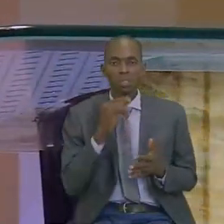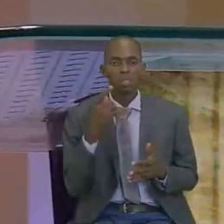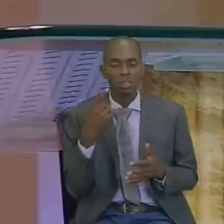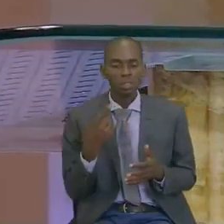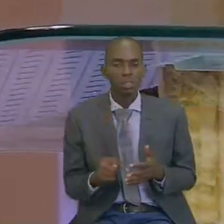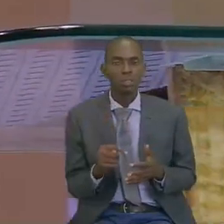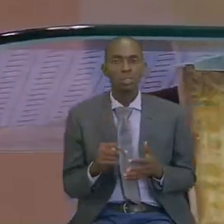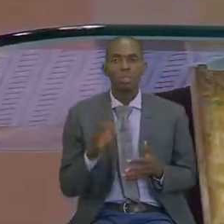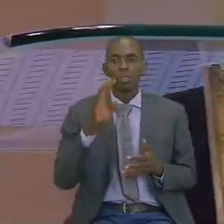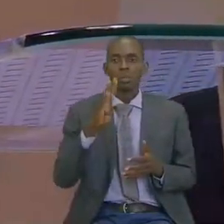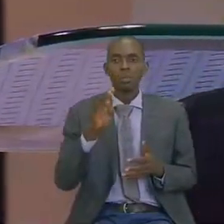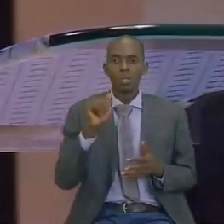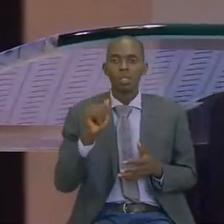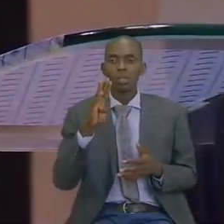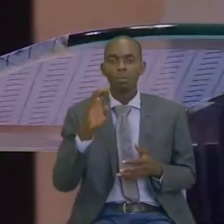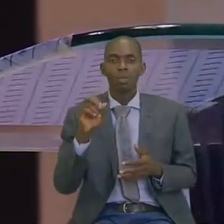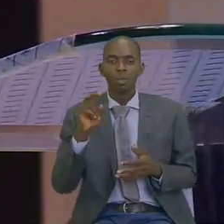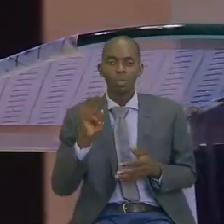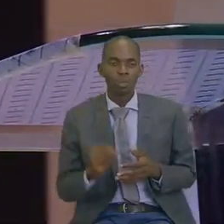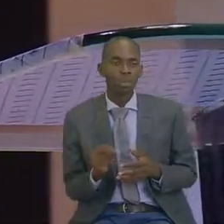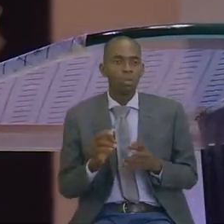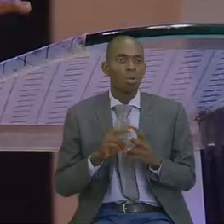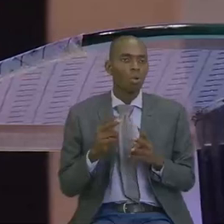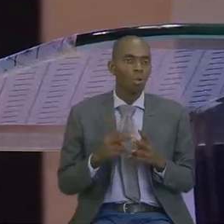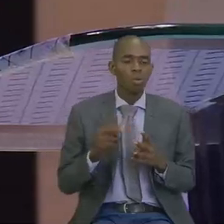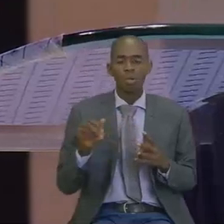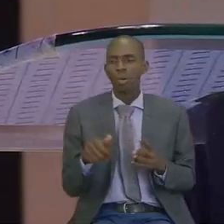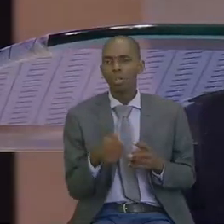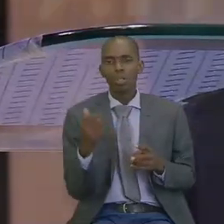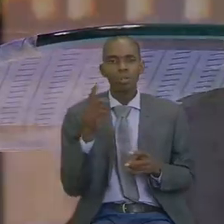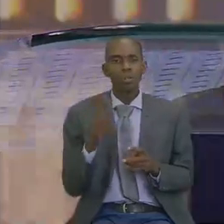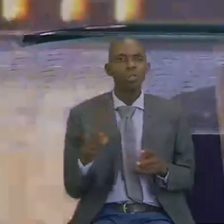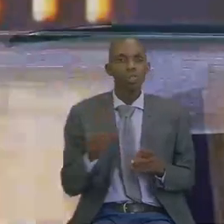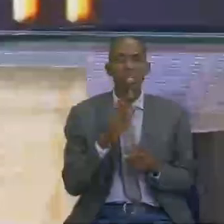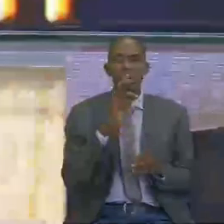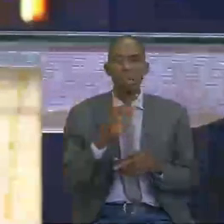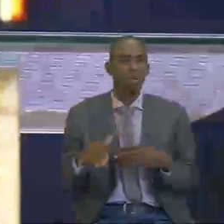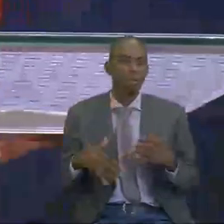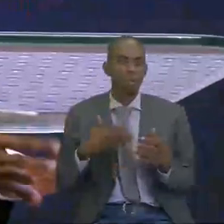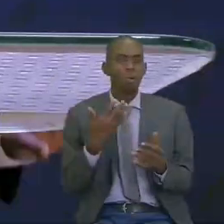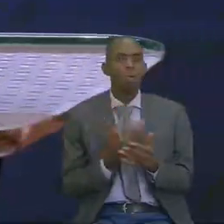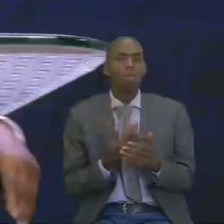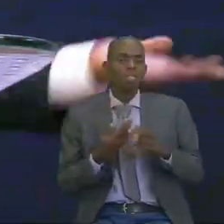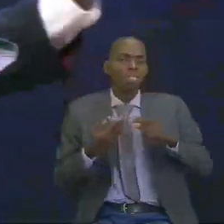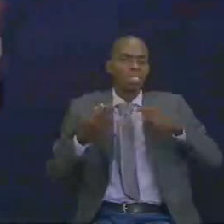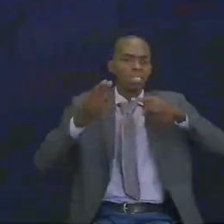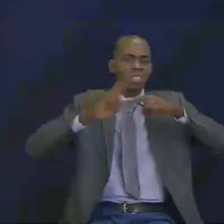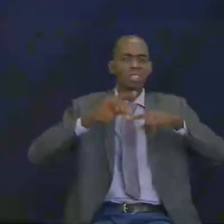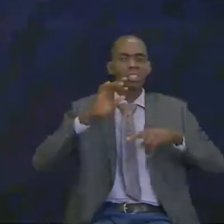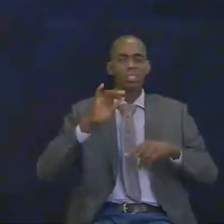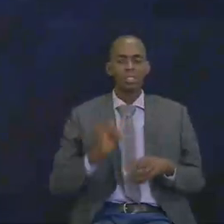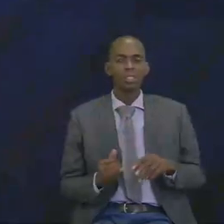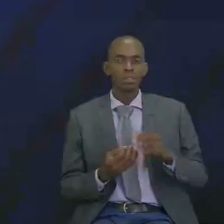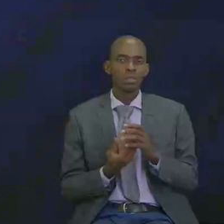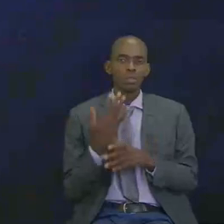babylonien, médo-perse, grec ou l'empire romain, tous se détériorent, se rabaissent